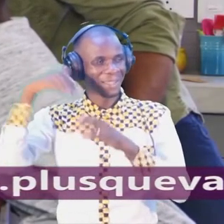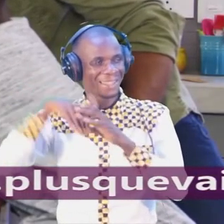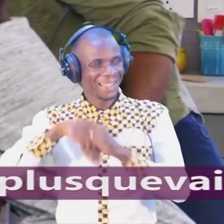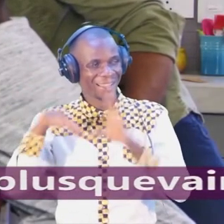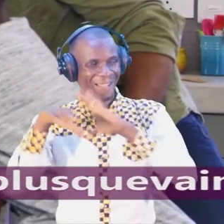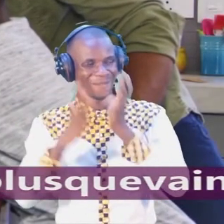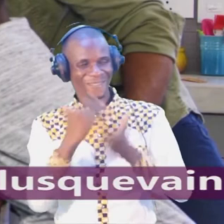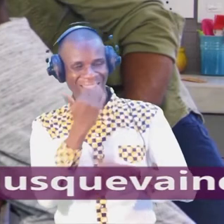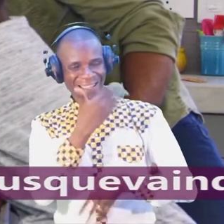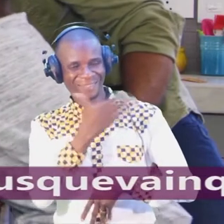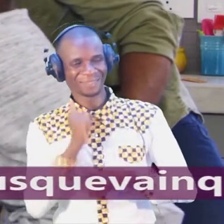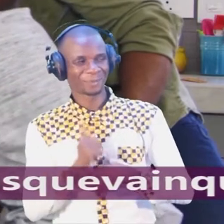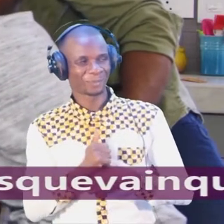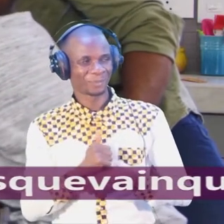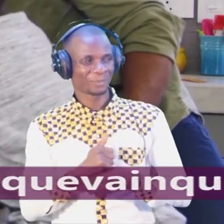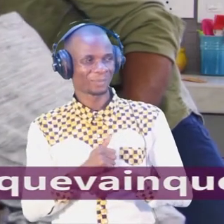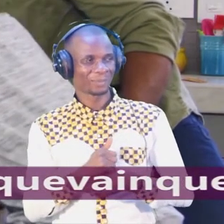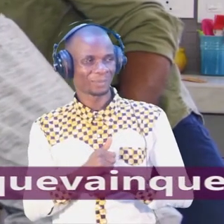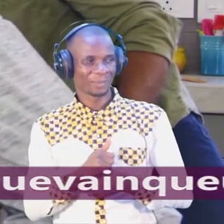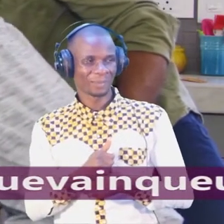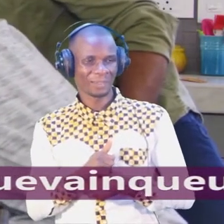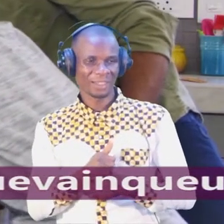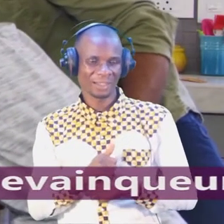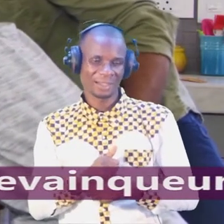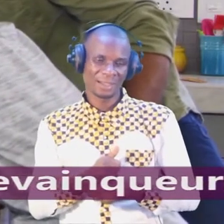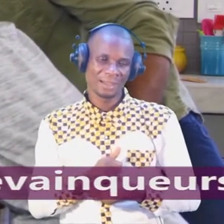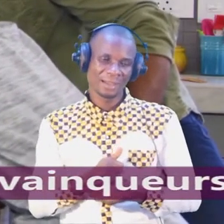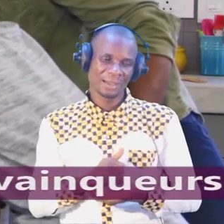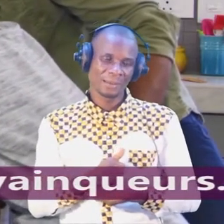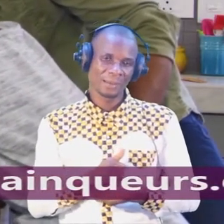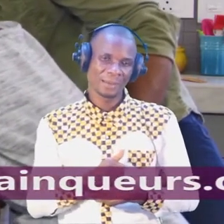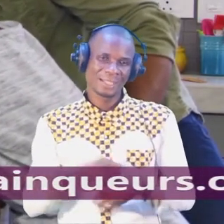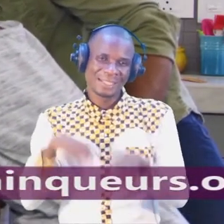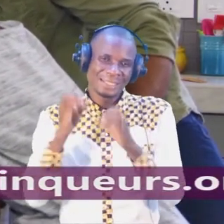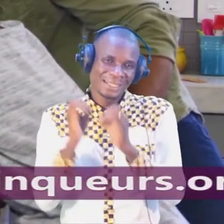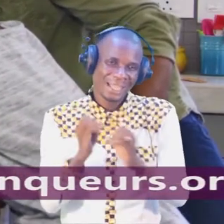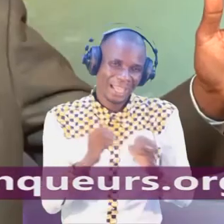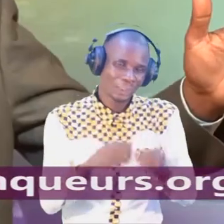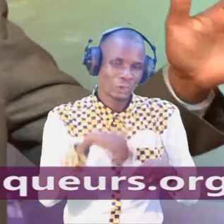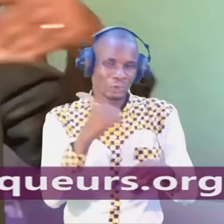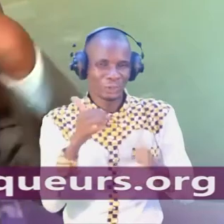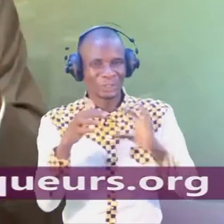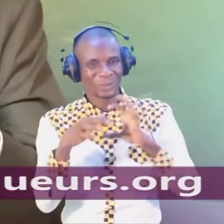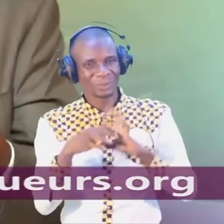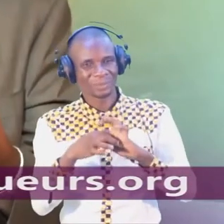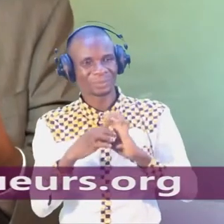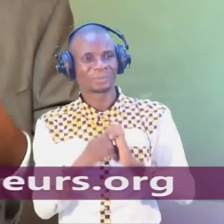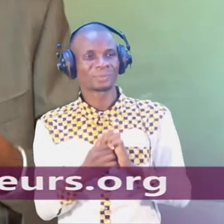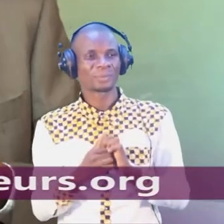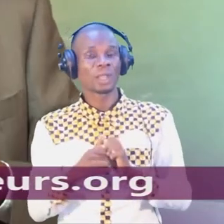Mahusiano na wazazi ni uhusiano ya kwanza, pia ya muhimu kuliko uhusiano zingine zote katika